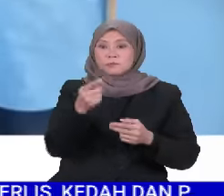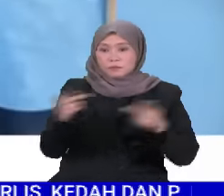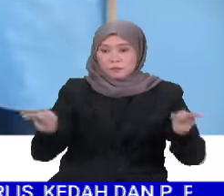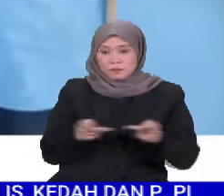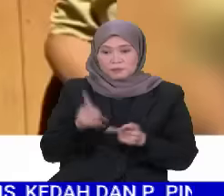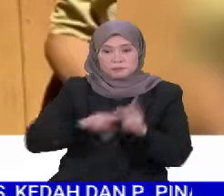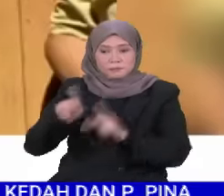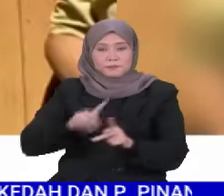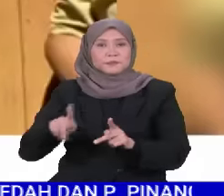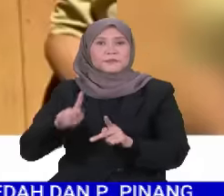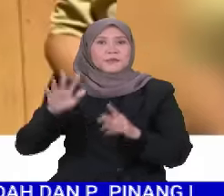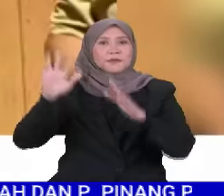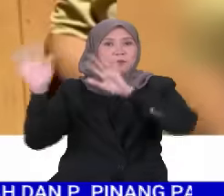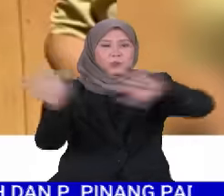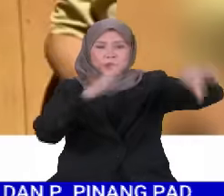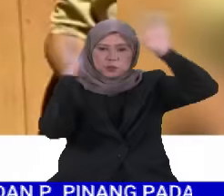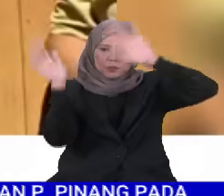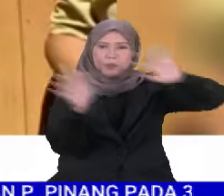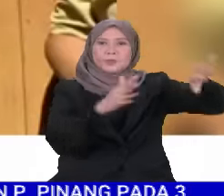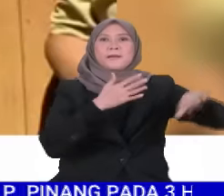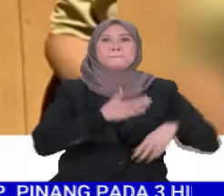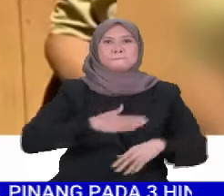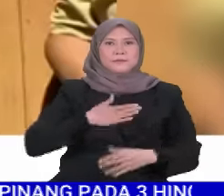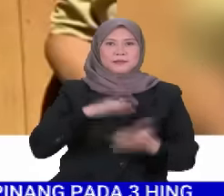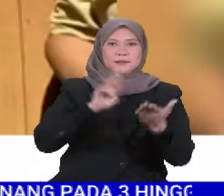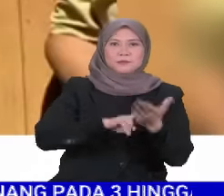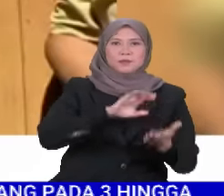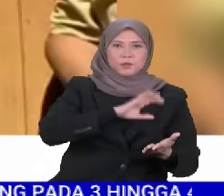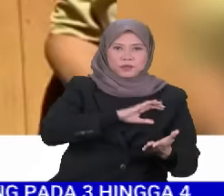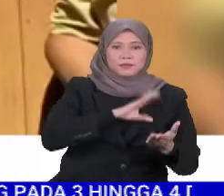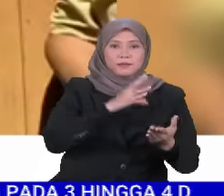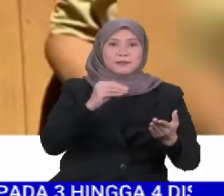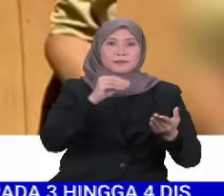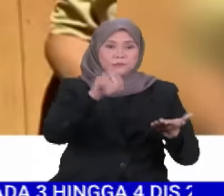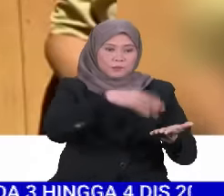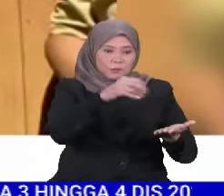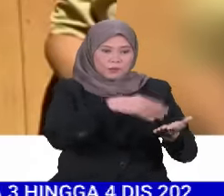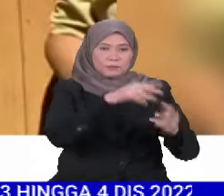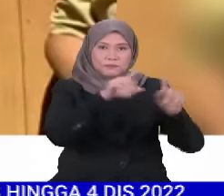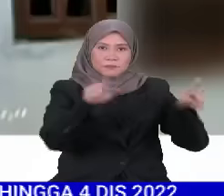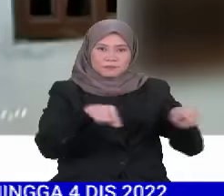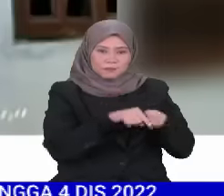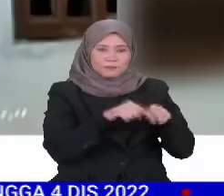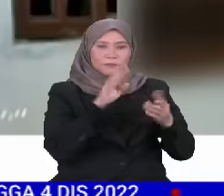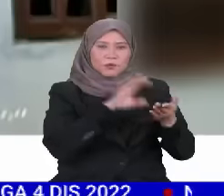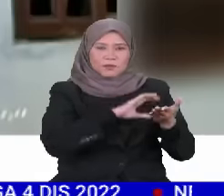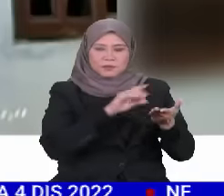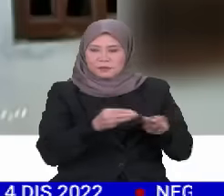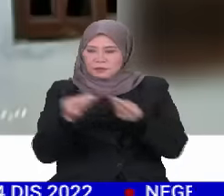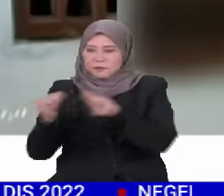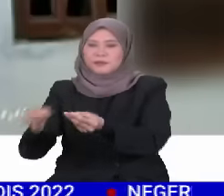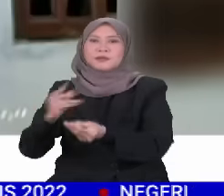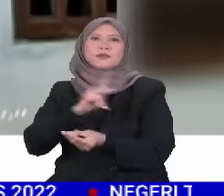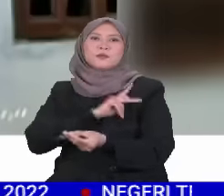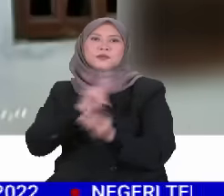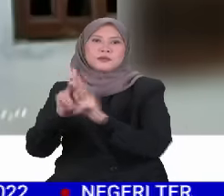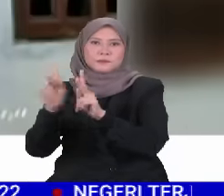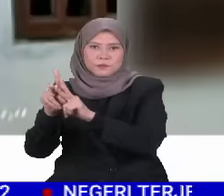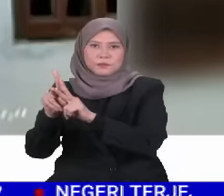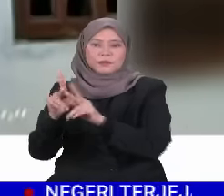dalam kejadian ribut agar membuat laporan Polis dan menyerahkan salinan laporan kepada pejabat penghulu di kawasan masing-masing